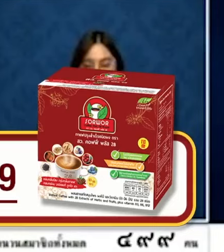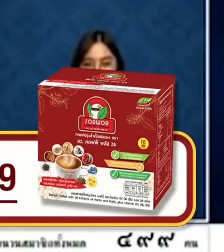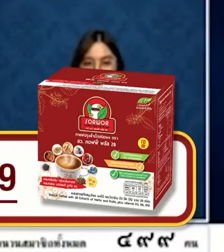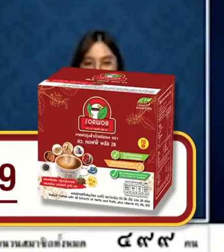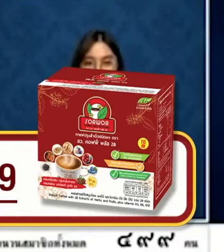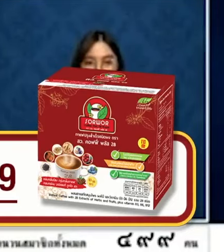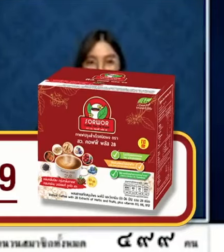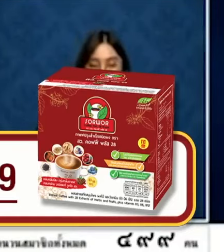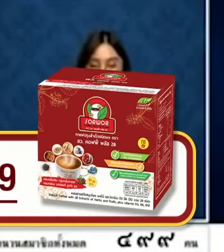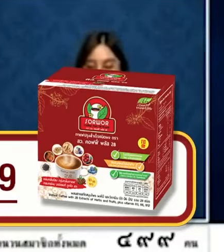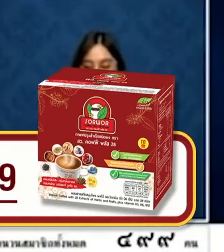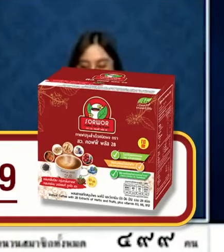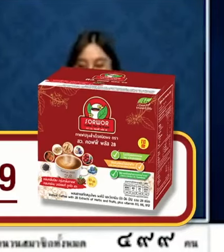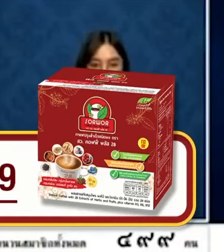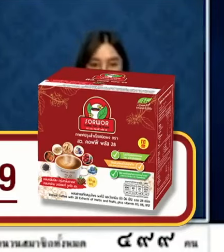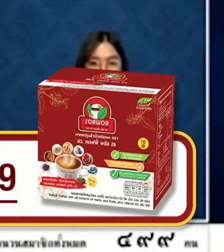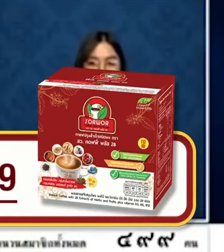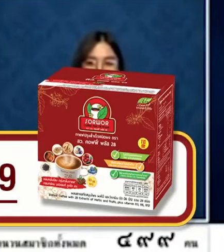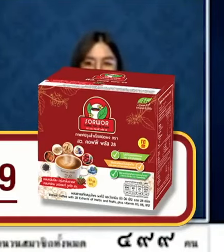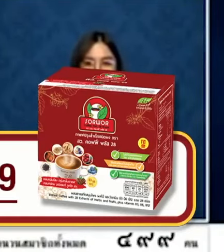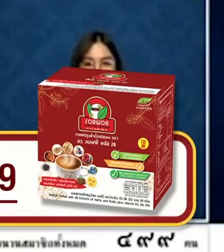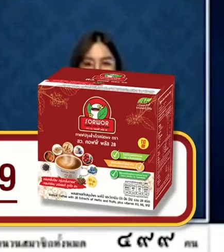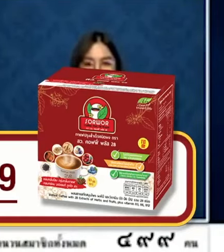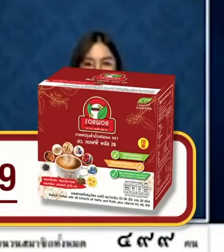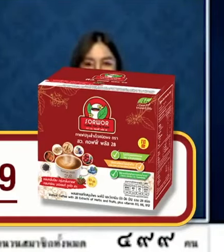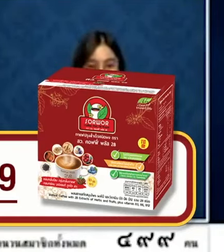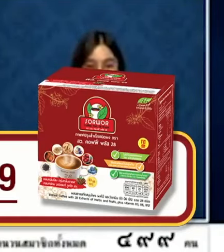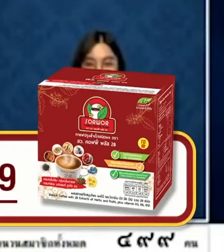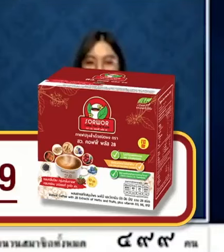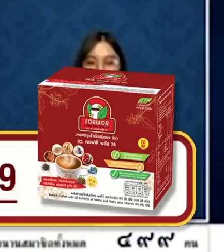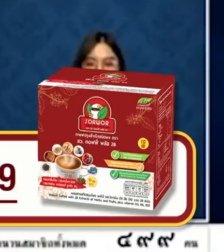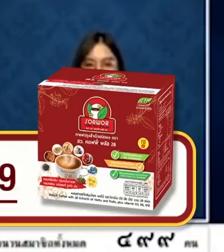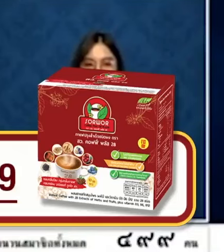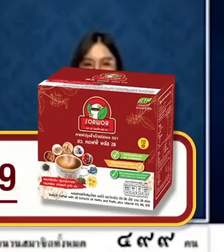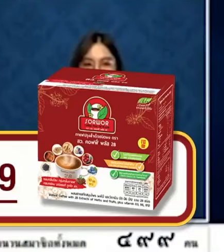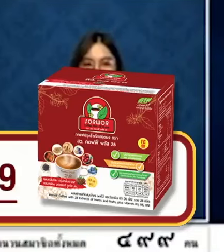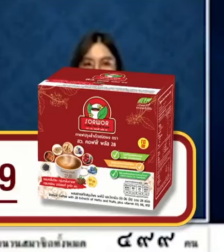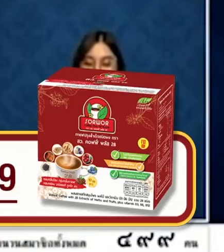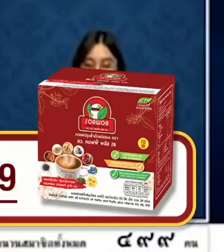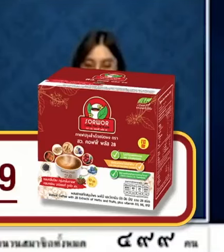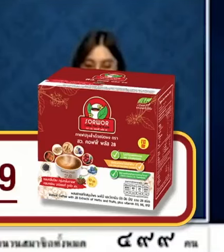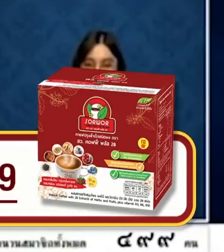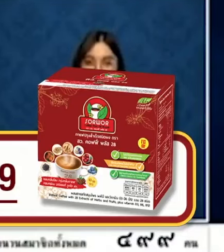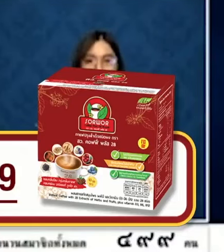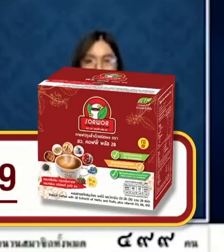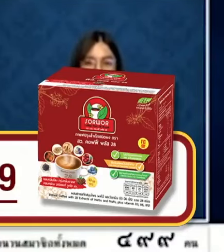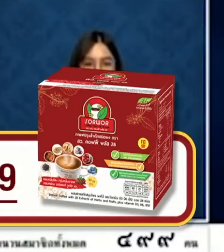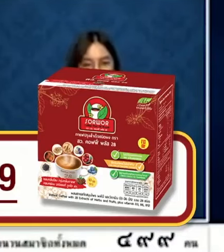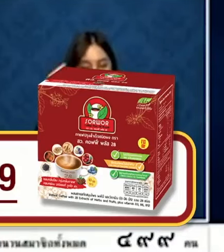69มาใช้คืนอยู่ดีเมื่อมีคนมาลงทะเบียนเกินกว่างบประมาณที่ตั้งไว้ จะมีความเสี่ยงผิดพรบเงิน